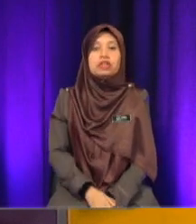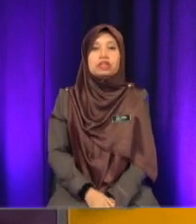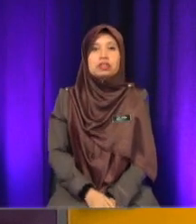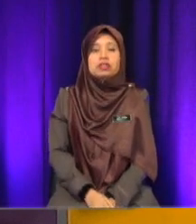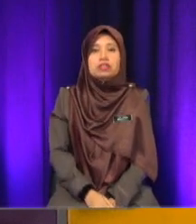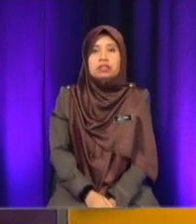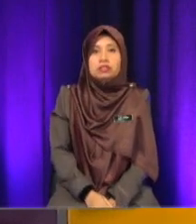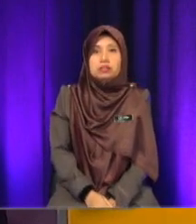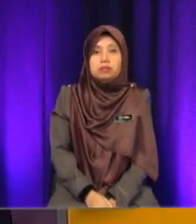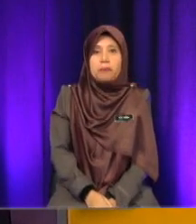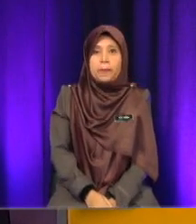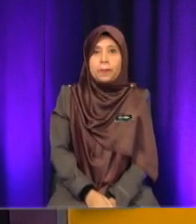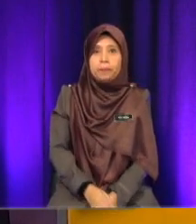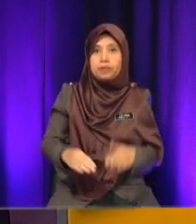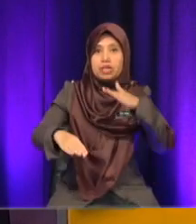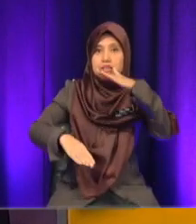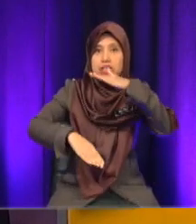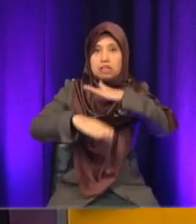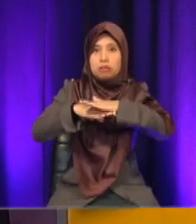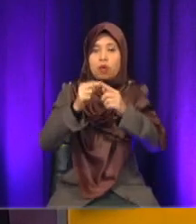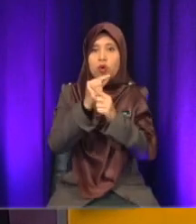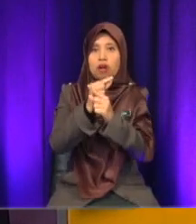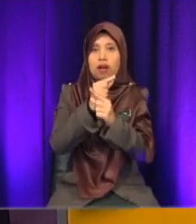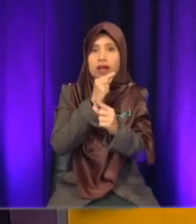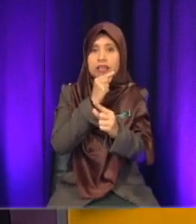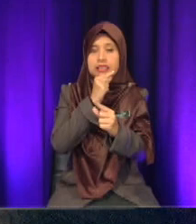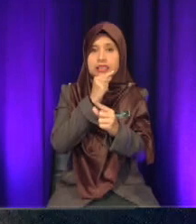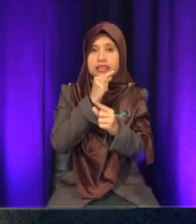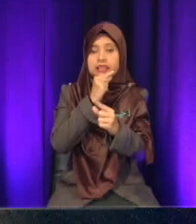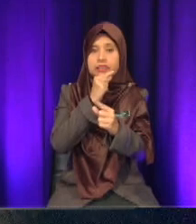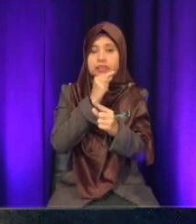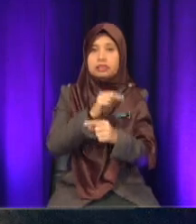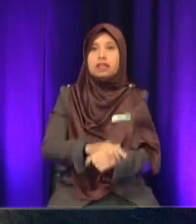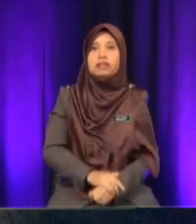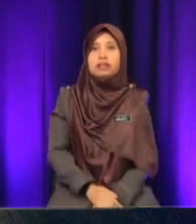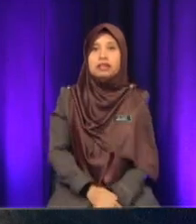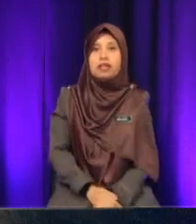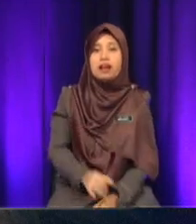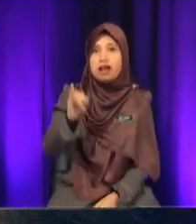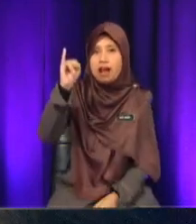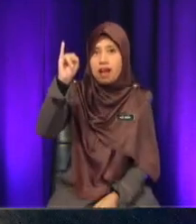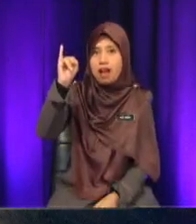huruf yang di bawah garis San ee putus-putus nih dan ke bawah Oh begitu